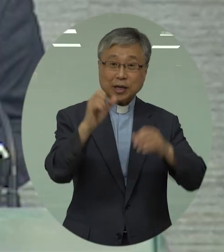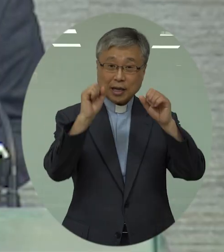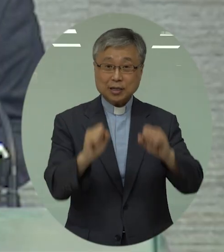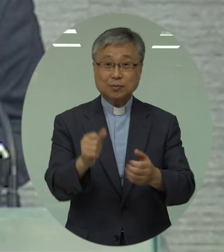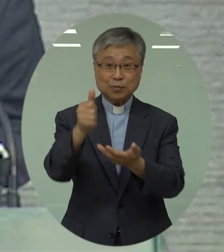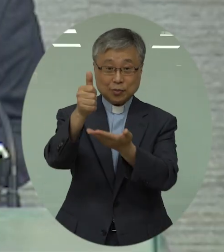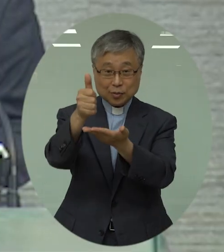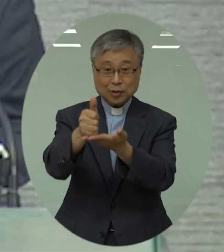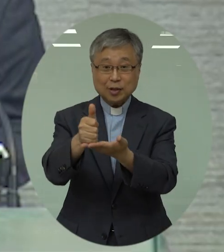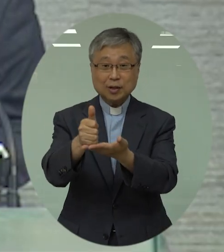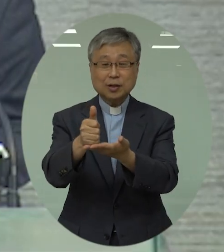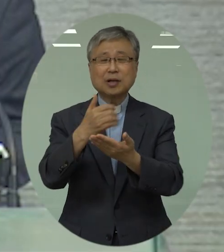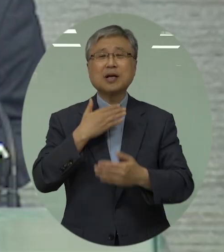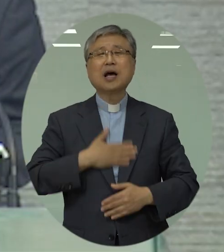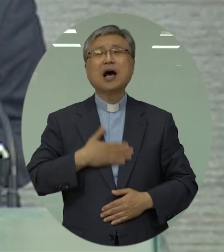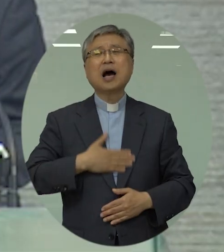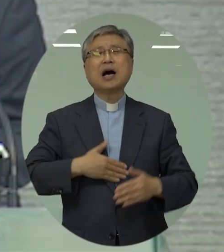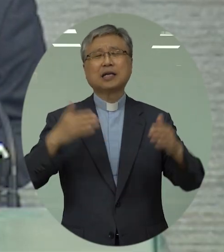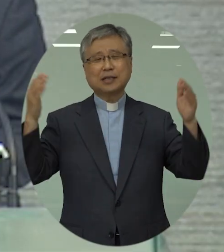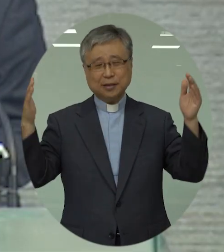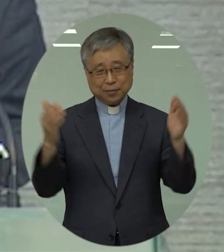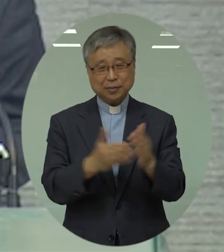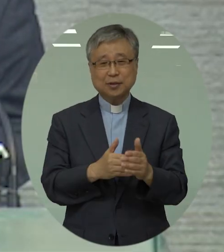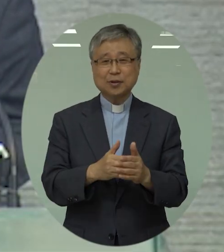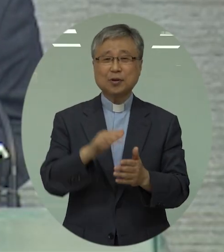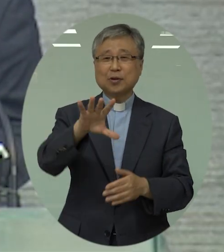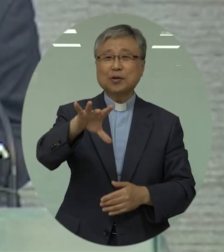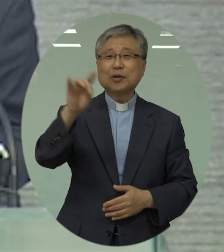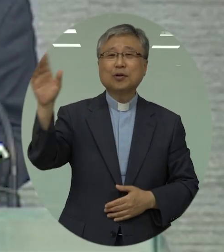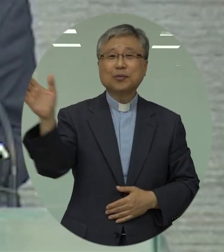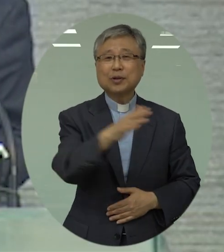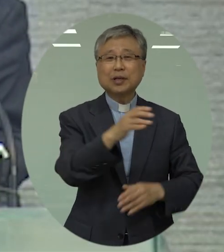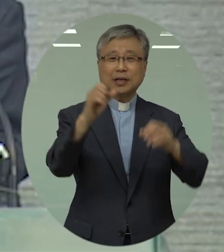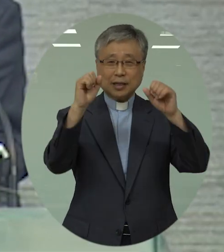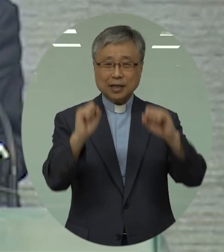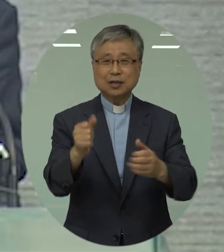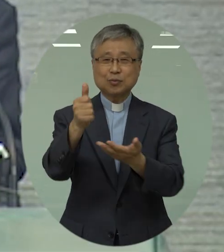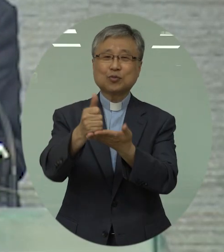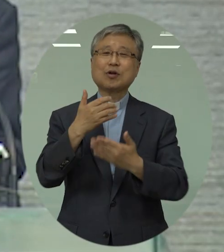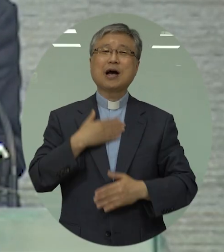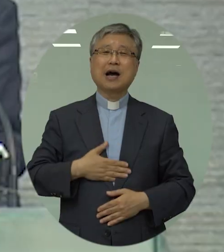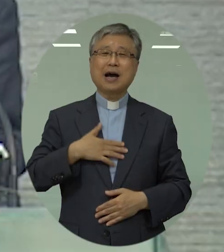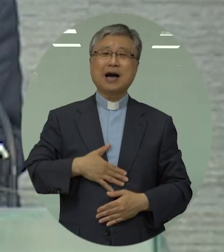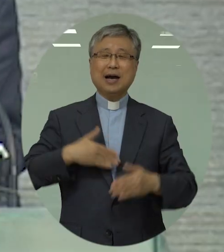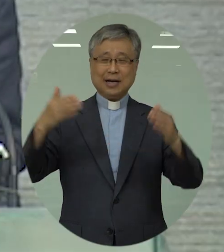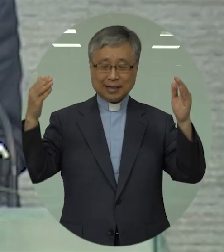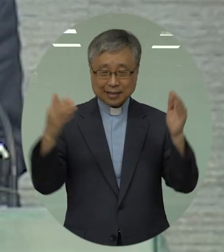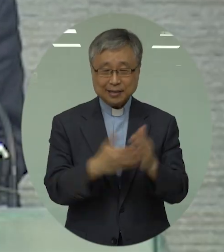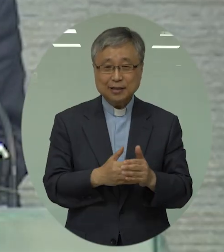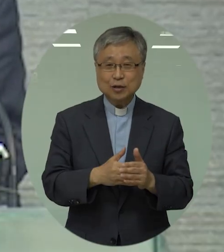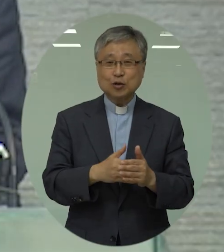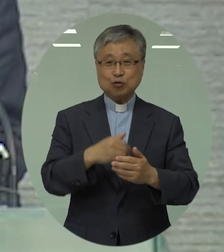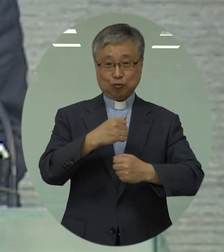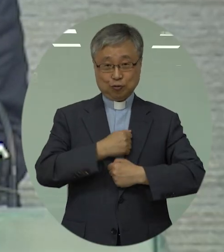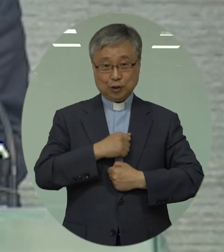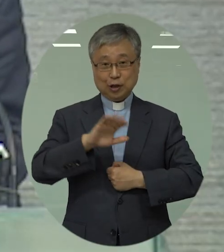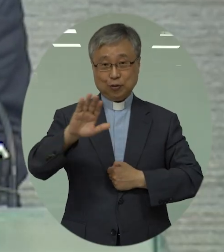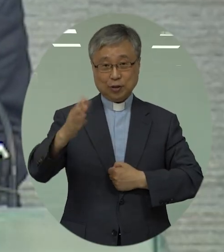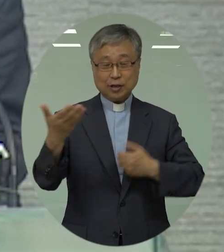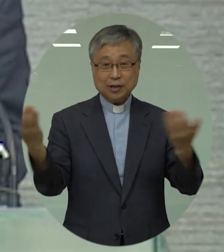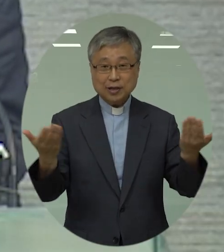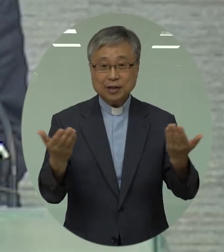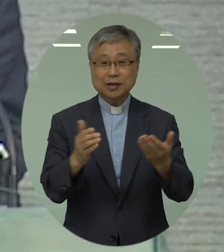이를 알았음이요 그랬어요. 태초부터 계신 이를 알았음이요. 여기서 주의할 것은